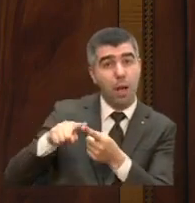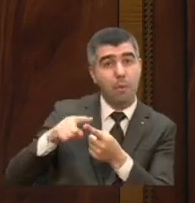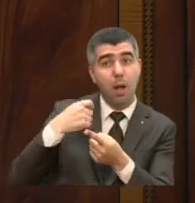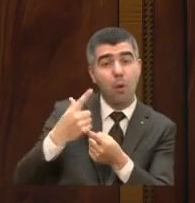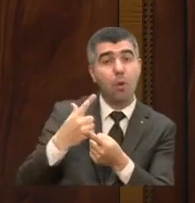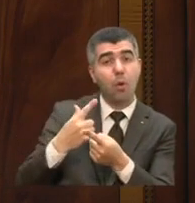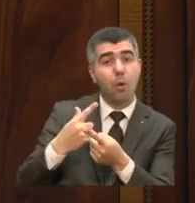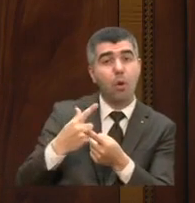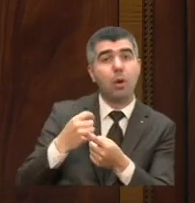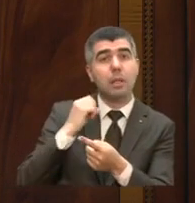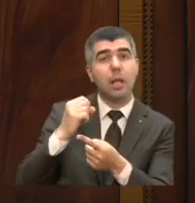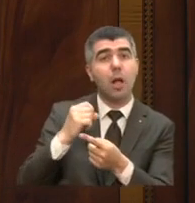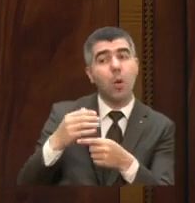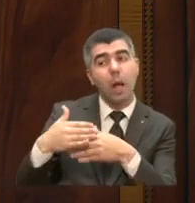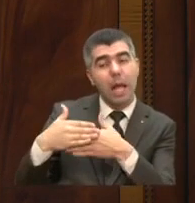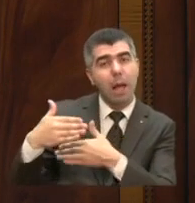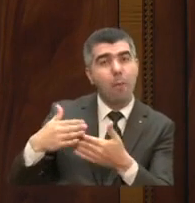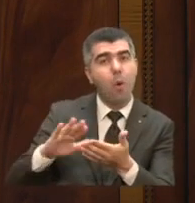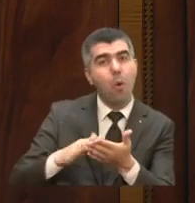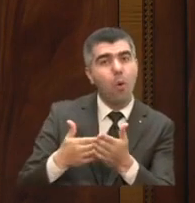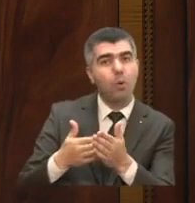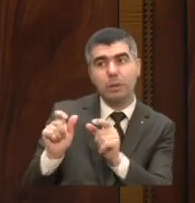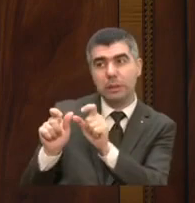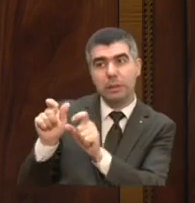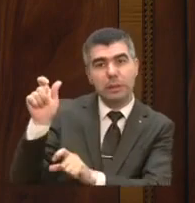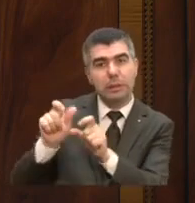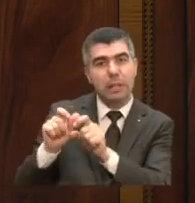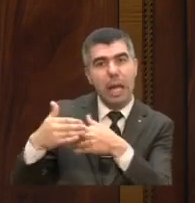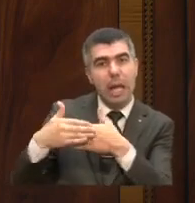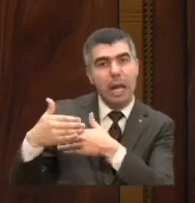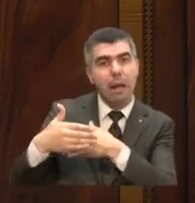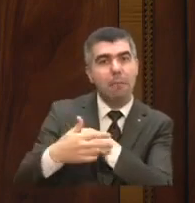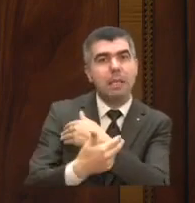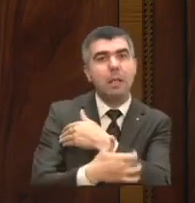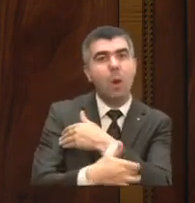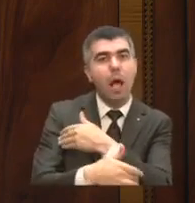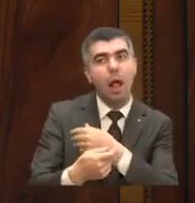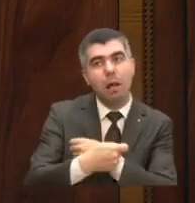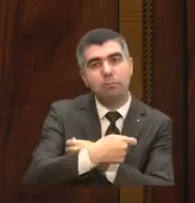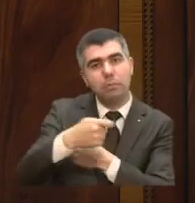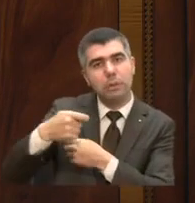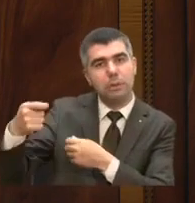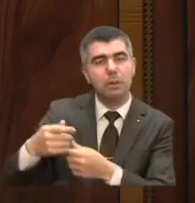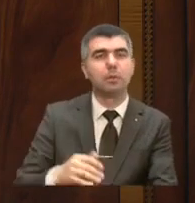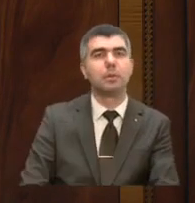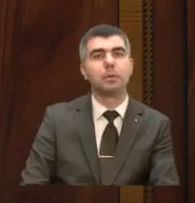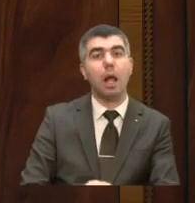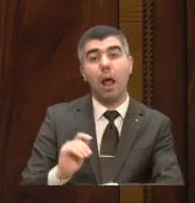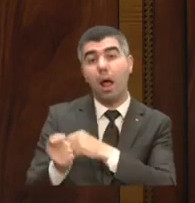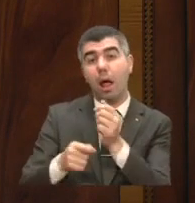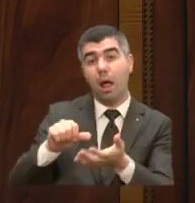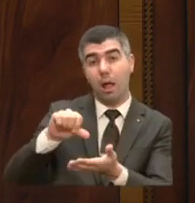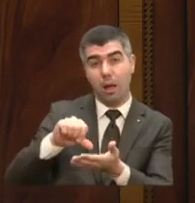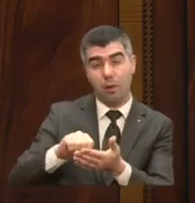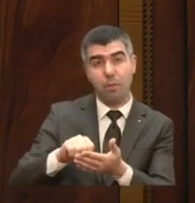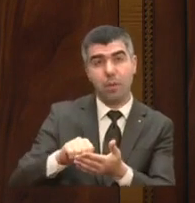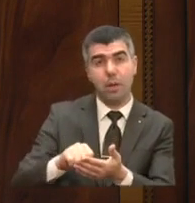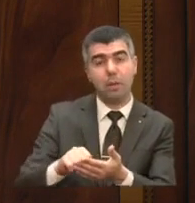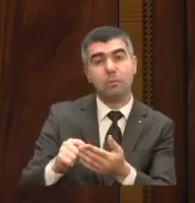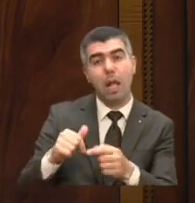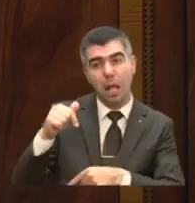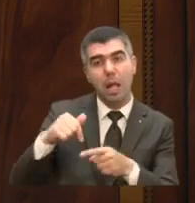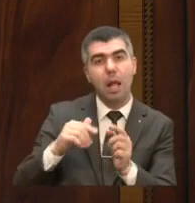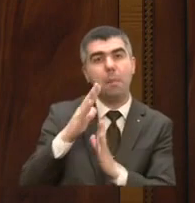المناطق والمراكز المجاورة لمدينة الصويرة. بالنسبة للعالم القروي عندنا واحد العدد ديال الاستثمارات